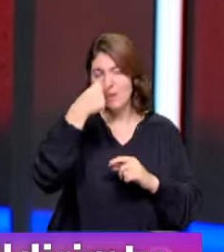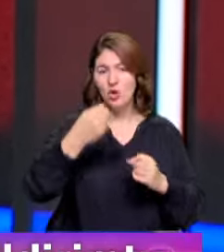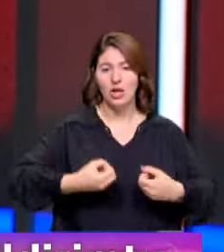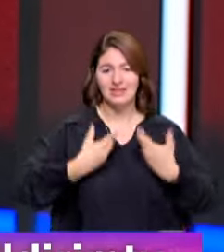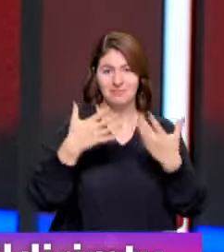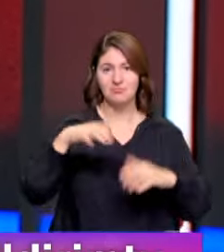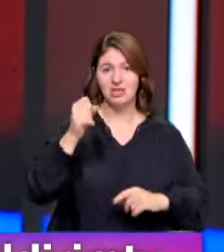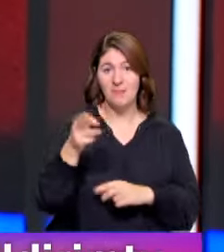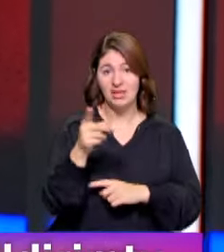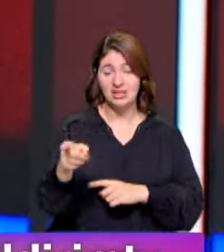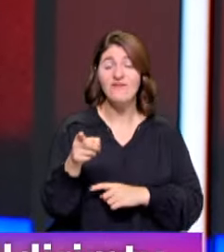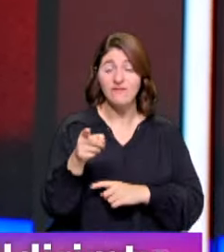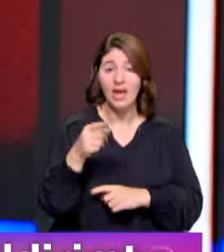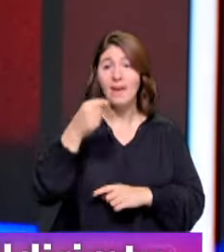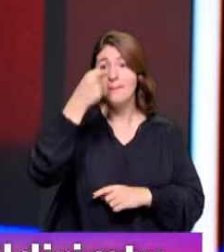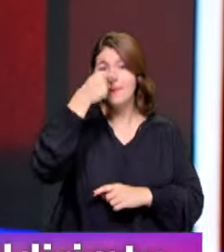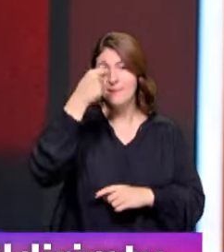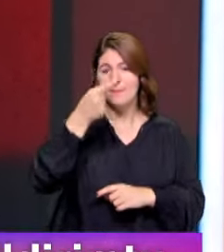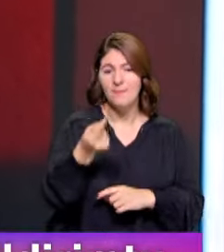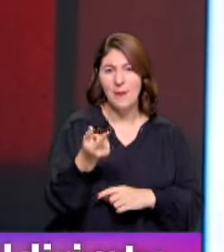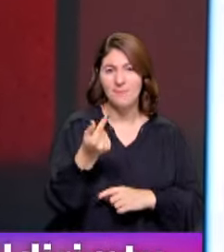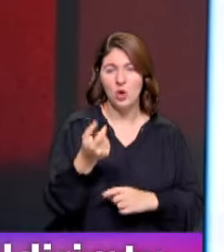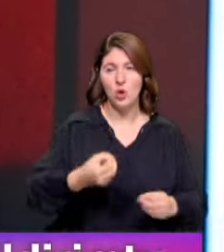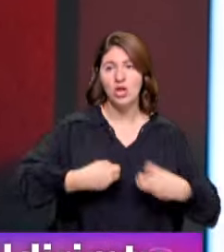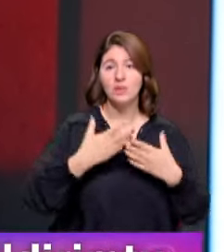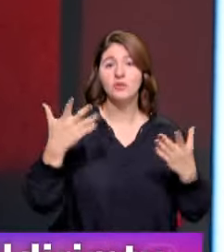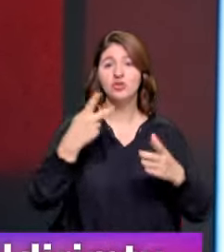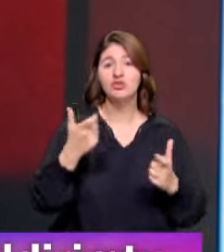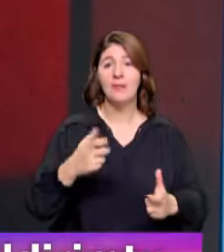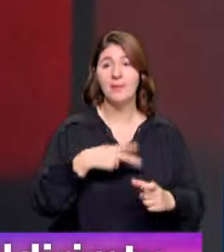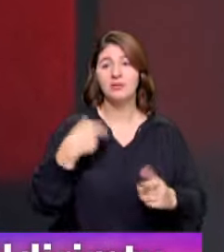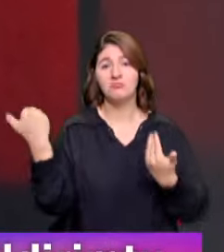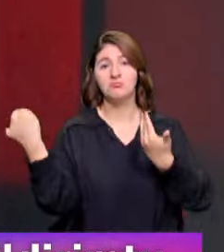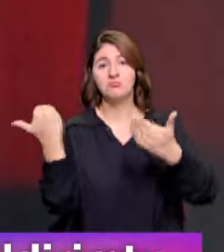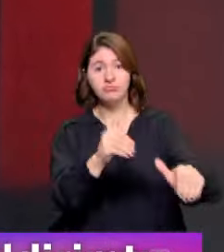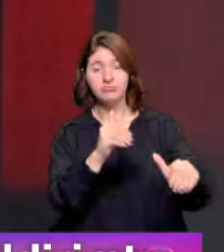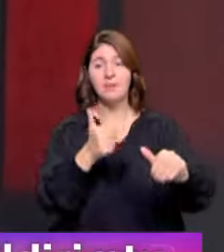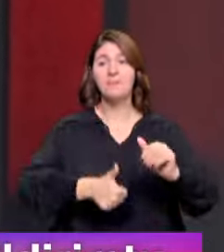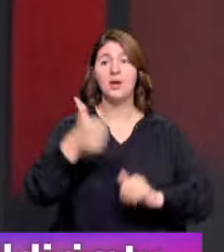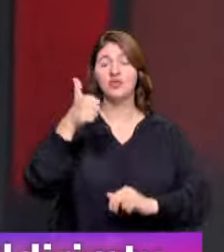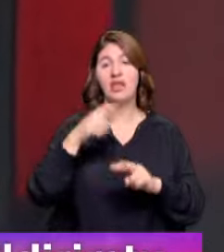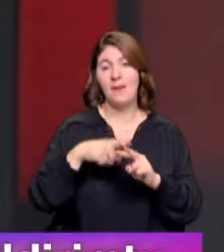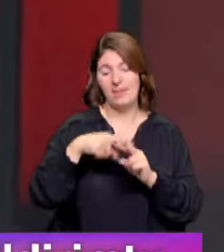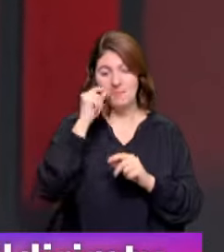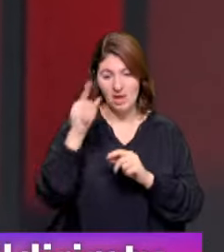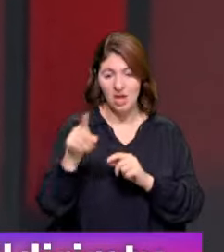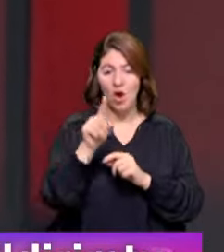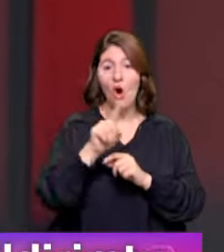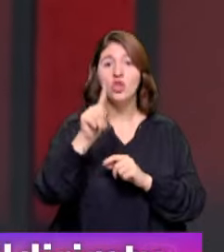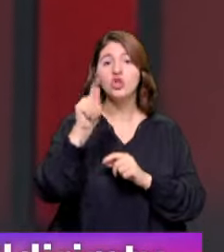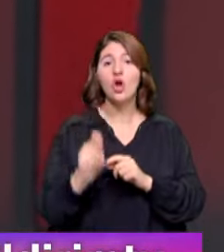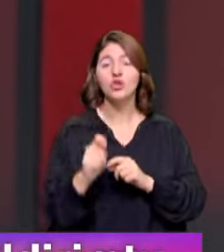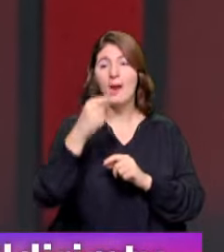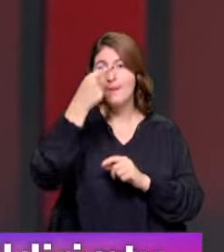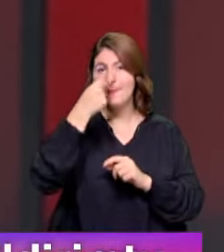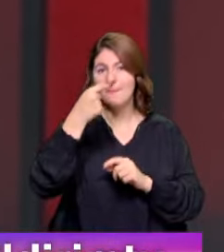birisi Balıkesir ve Balıkesirli bamya üreticisine Büyükşehir Belediyesi'nden destek geldi. Başkan Ahmet Akın 10 ton